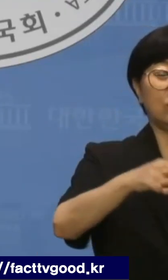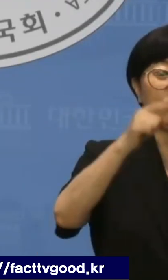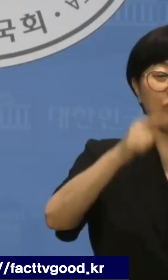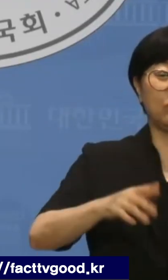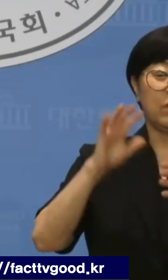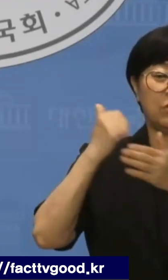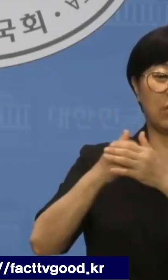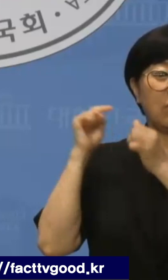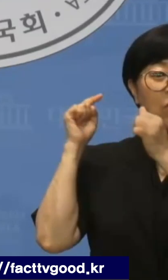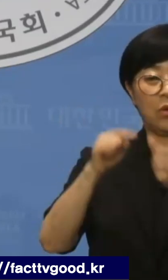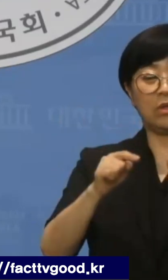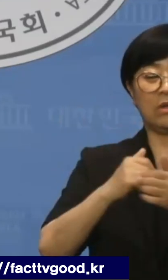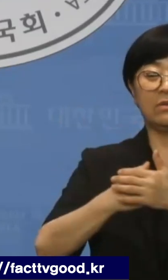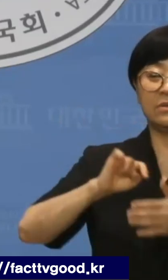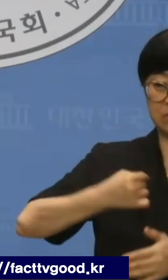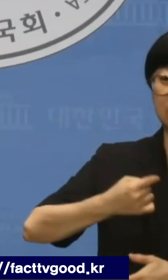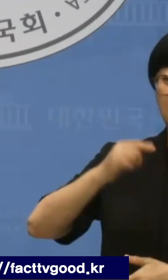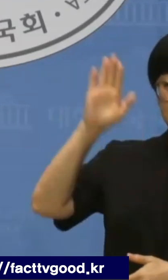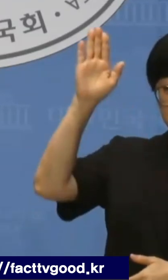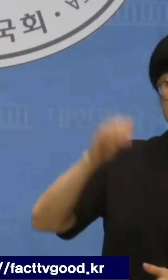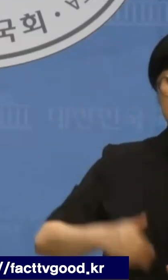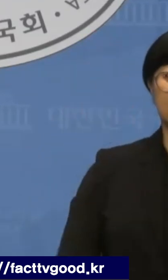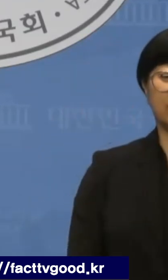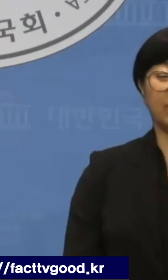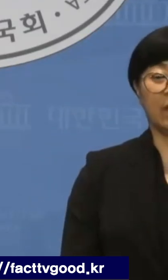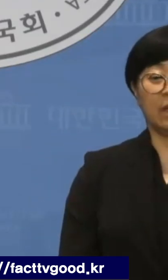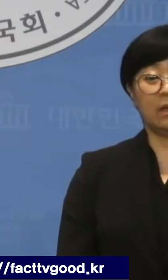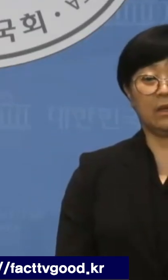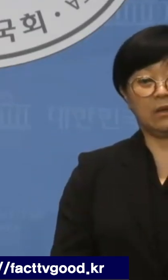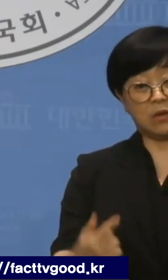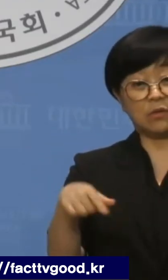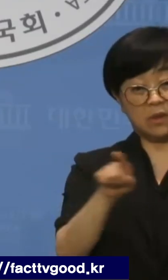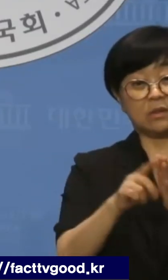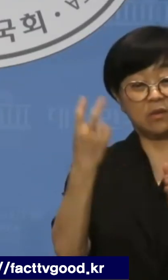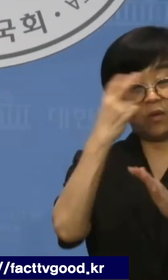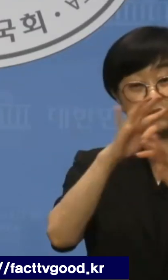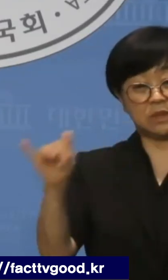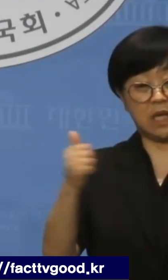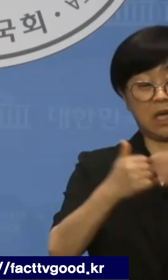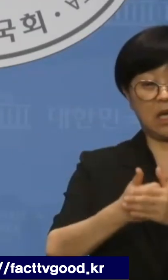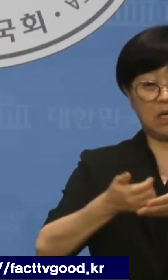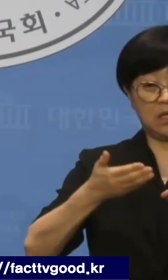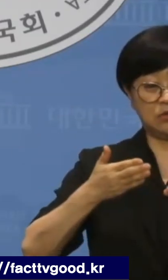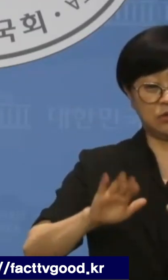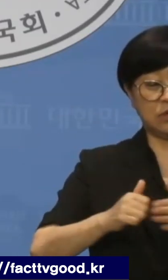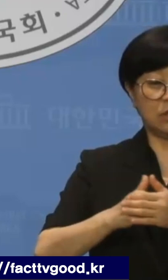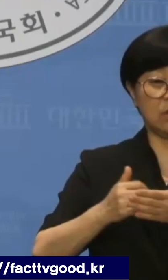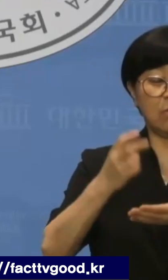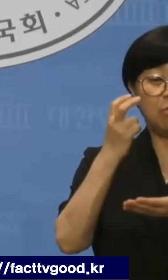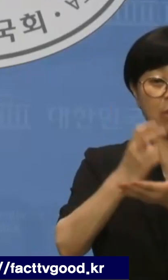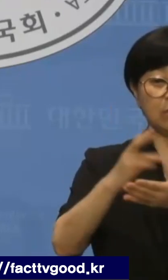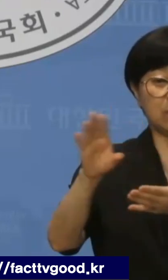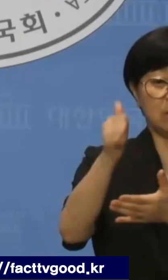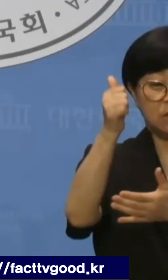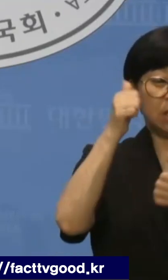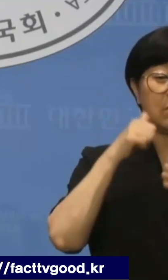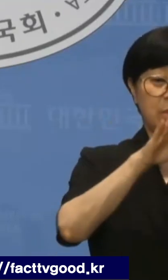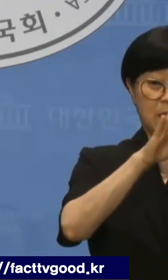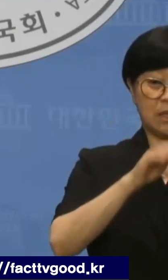대통령의 호의대를 자처하고 있습니다. 이러려고 검사 출신을 법제처장에 임명한